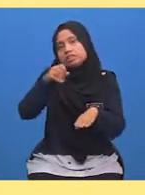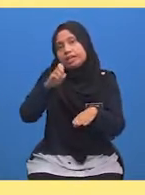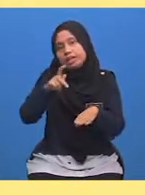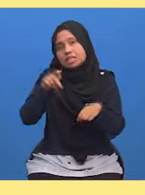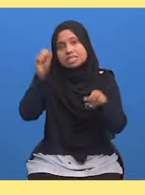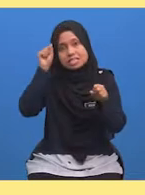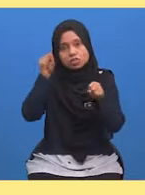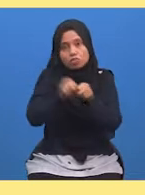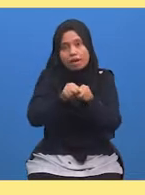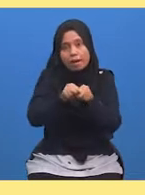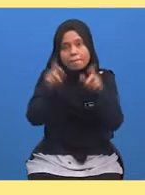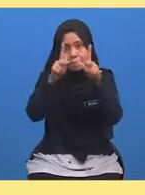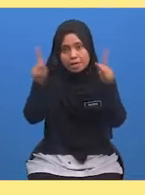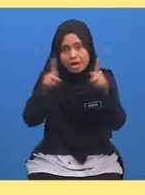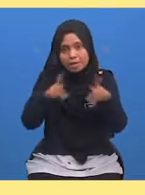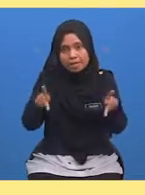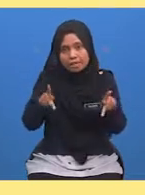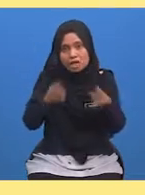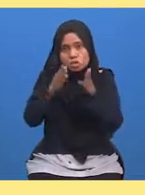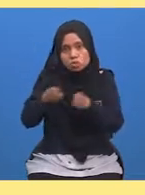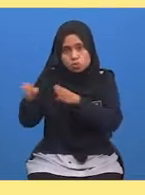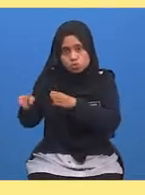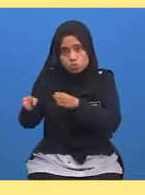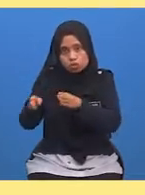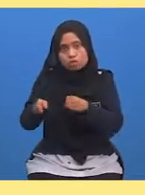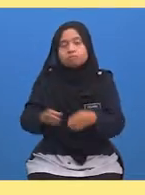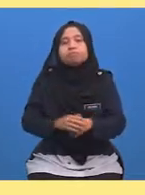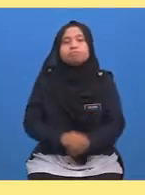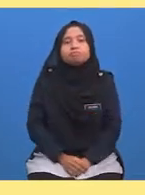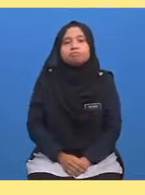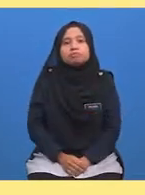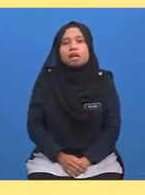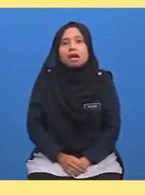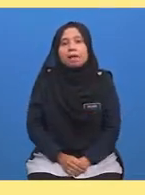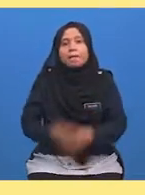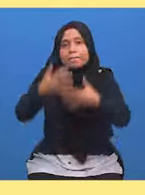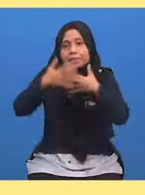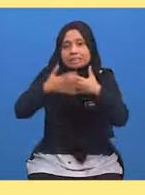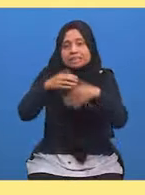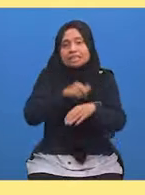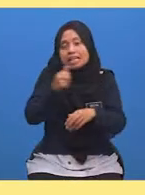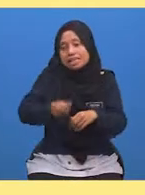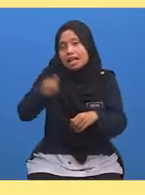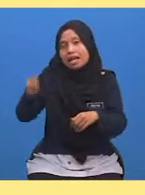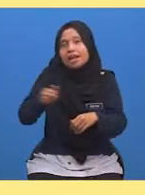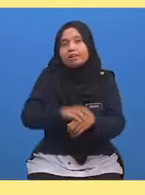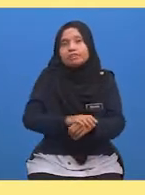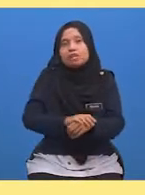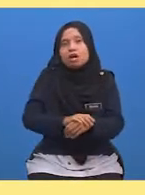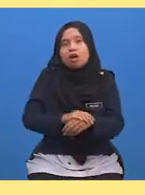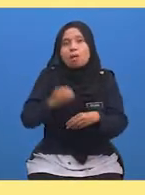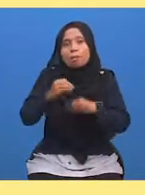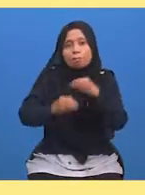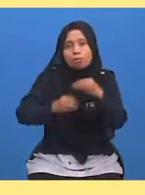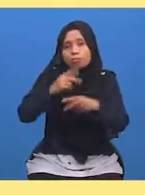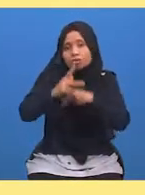lokasi kilang, susun atur ruang operasi, mesin dan peralatan, proses